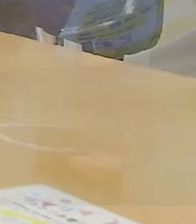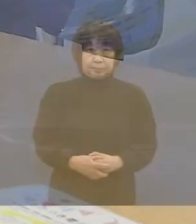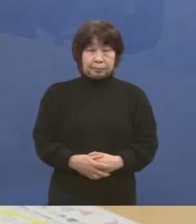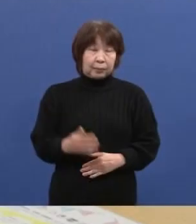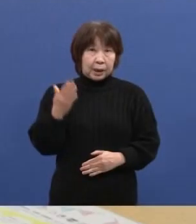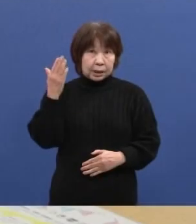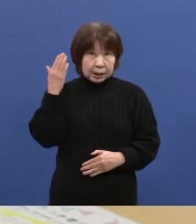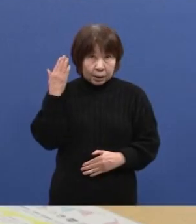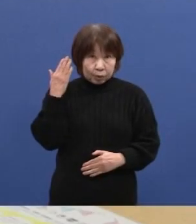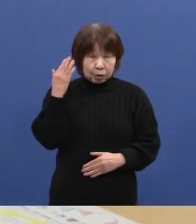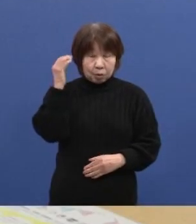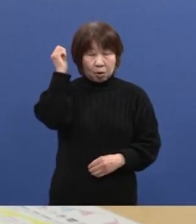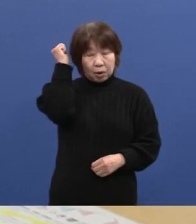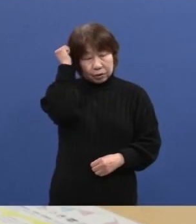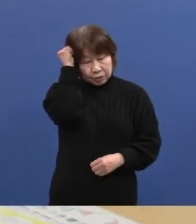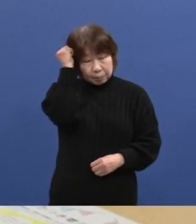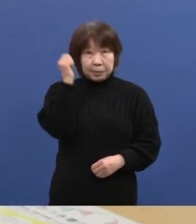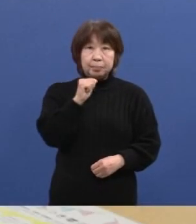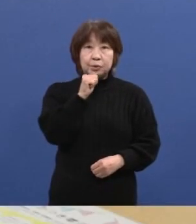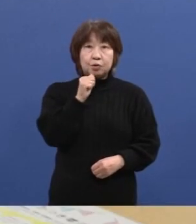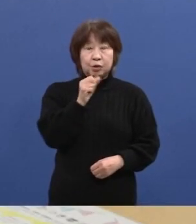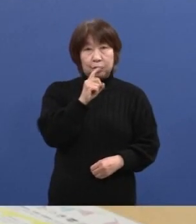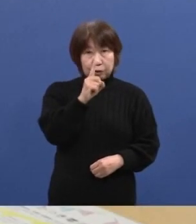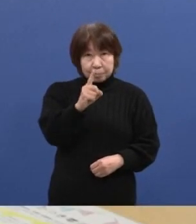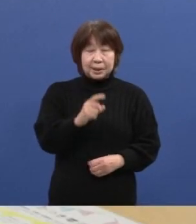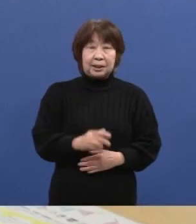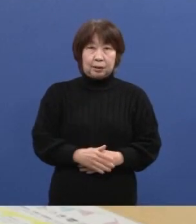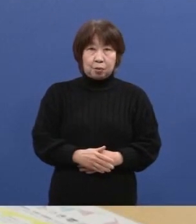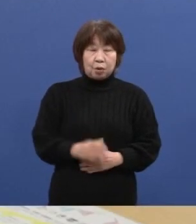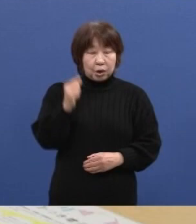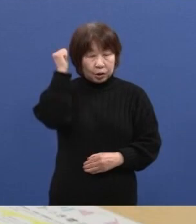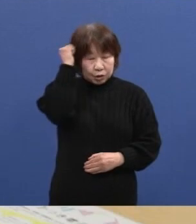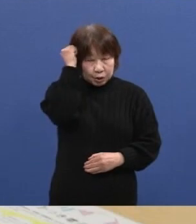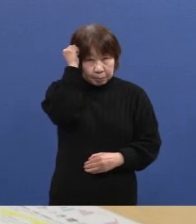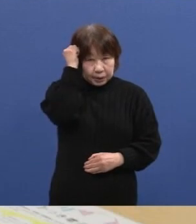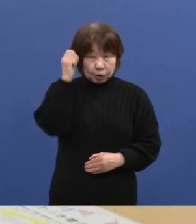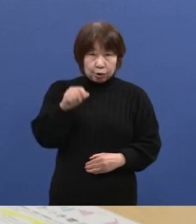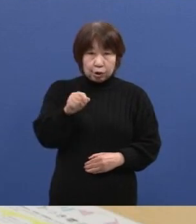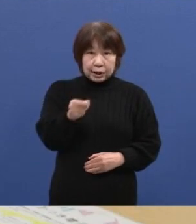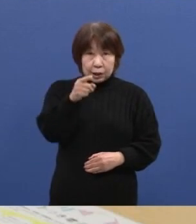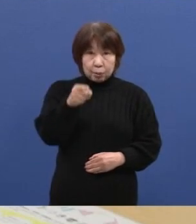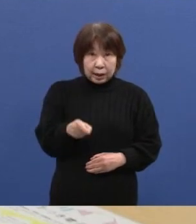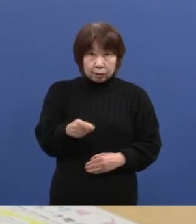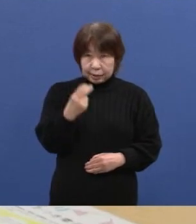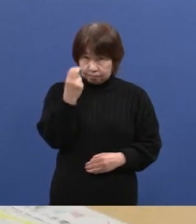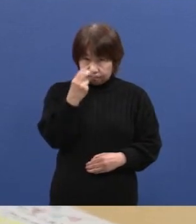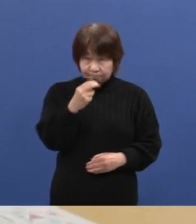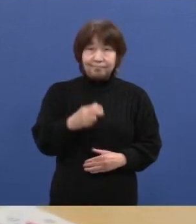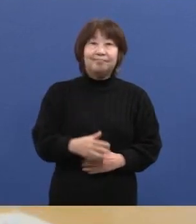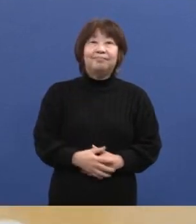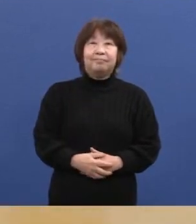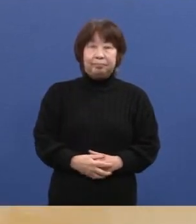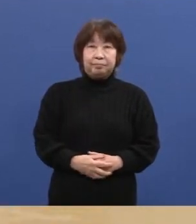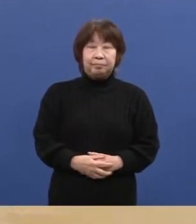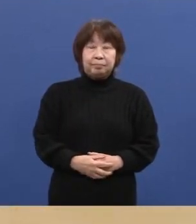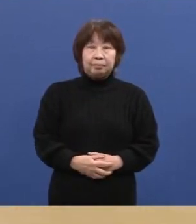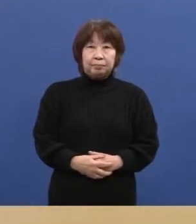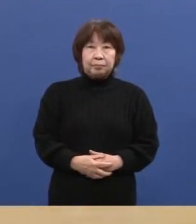先ほど睡眠不足とおっしゃっていましたので、睡眠というキーワードで本を調べてみますね。 お願いします。